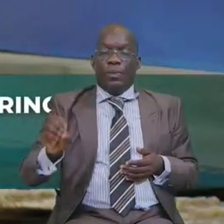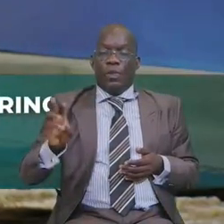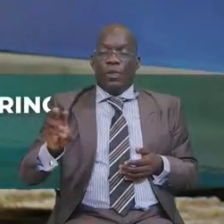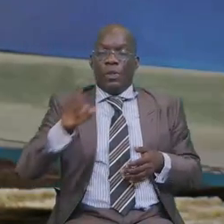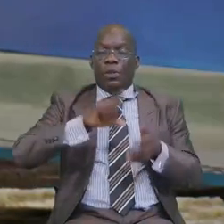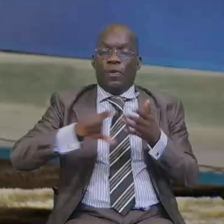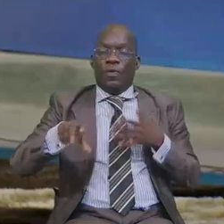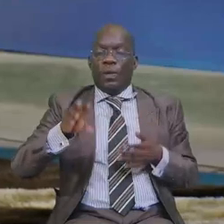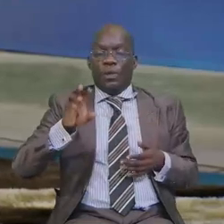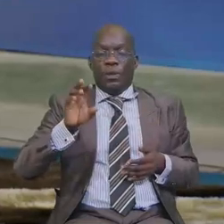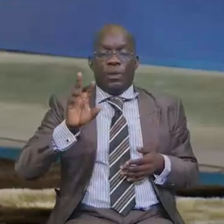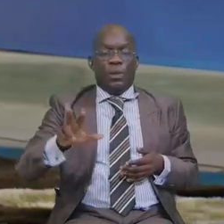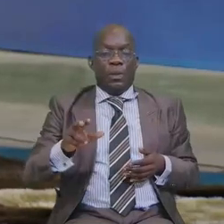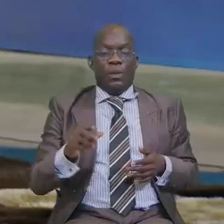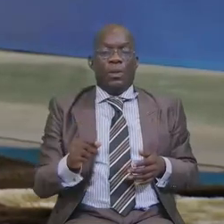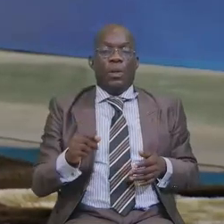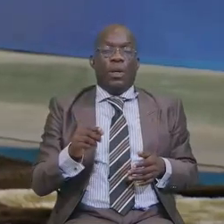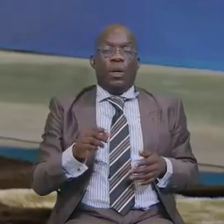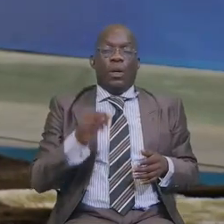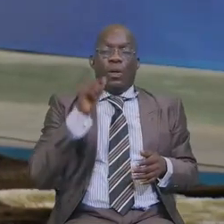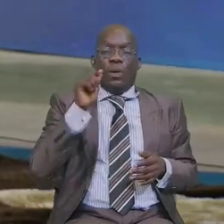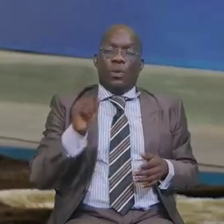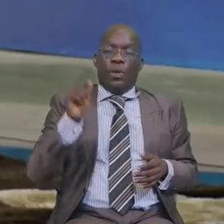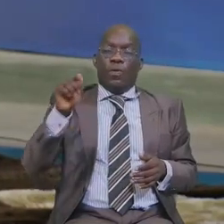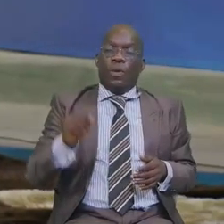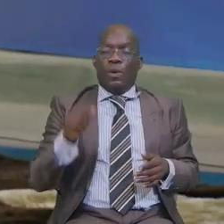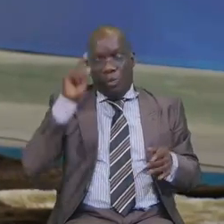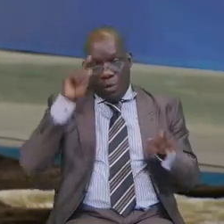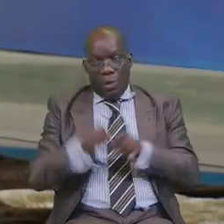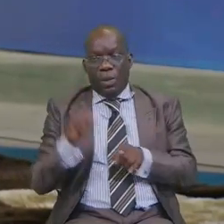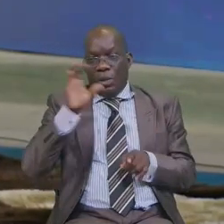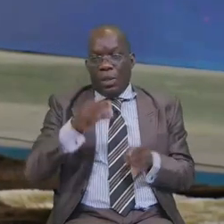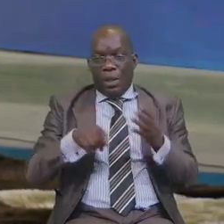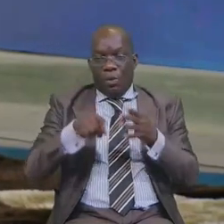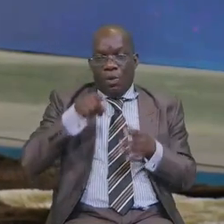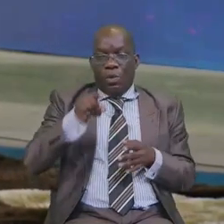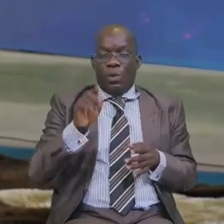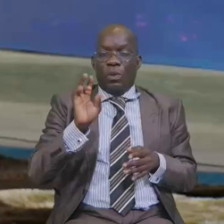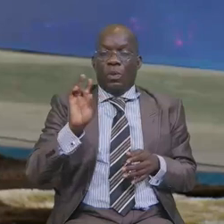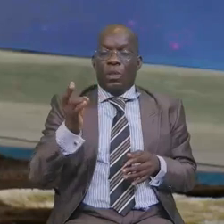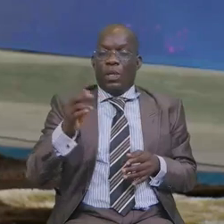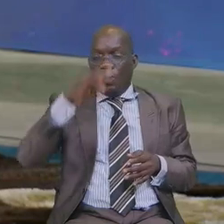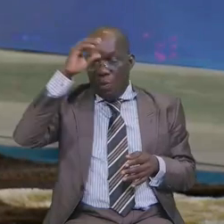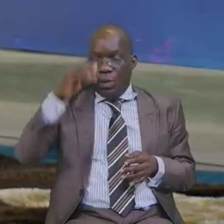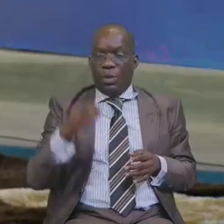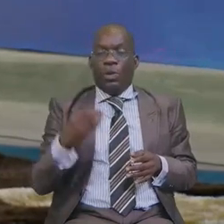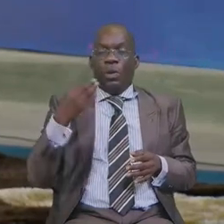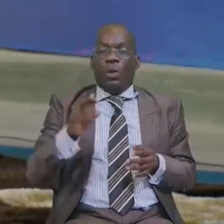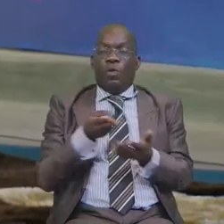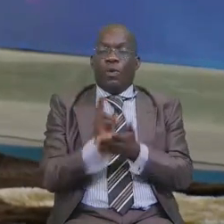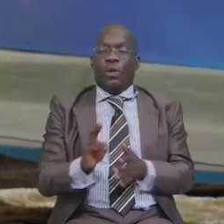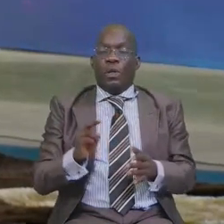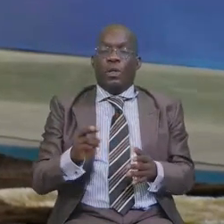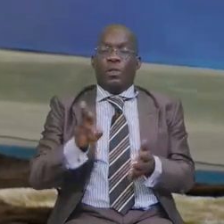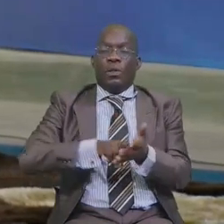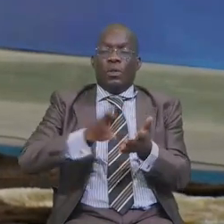frères, choisissez parmi vous sept hommes de qui l'on rende un bon témoignage. Qu'ils soient